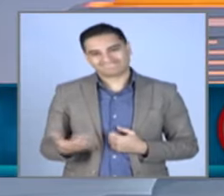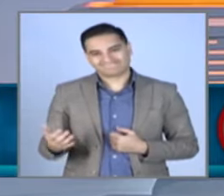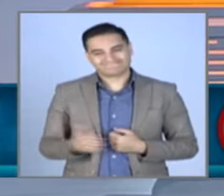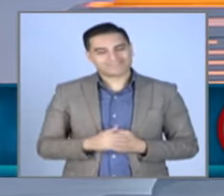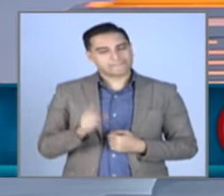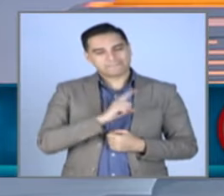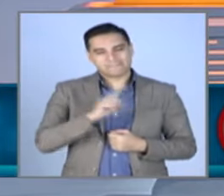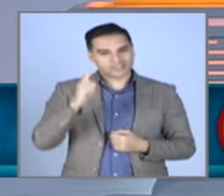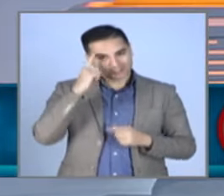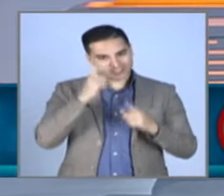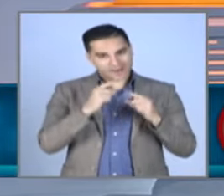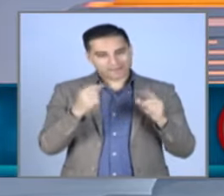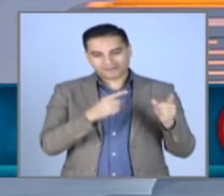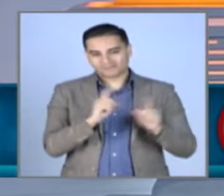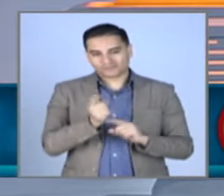مش اليابان.